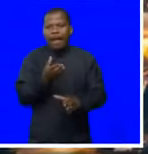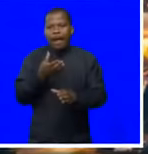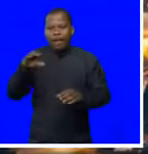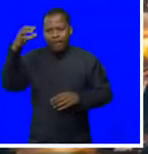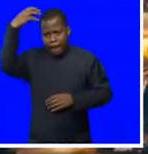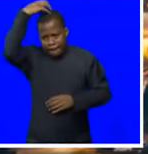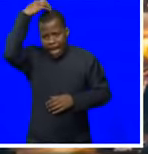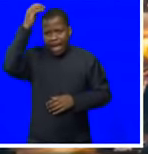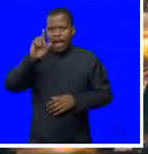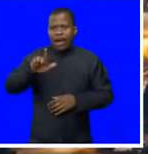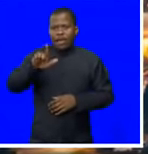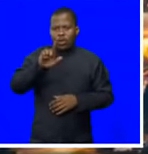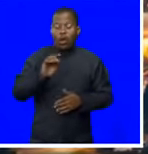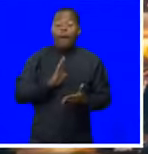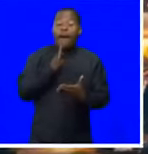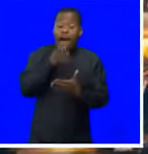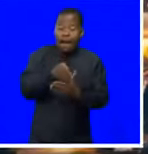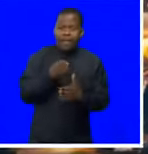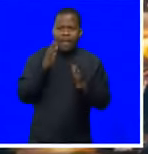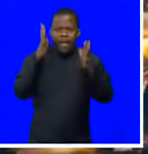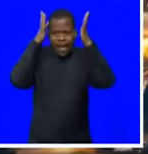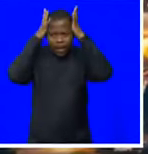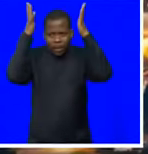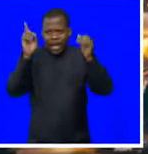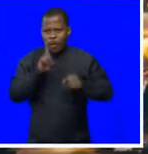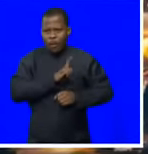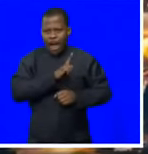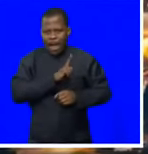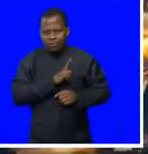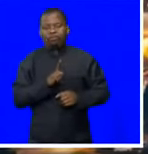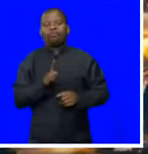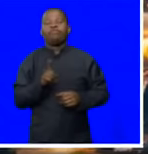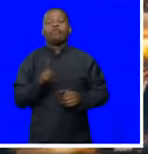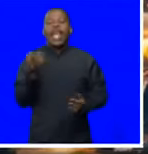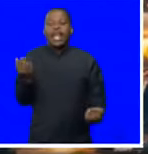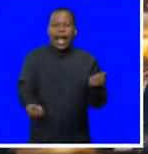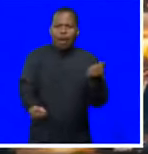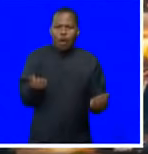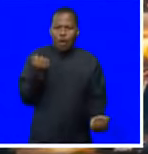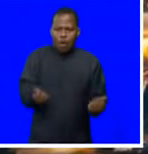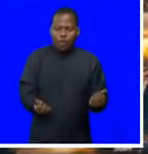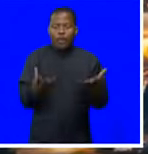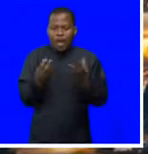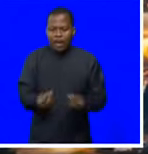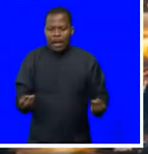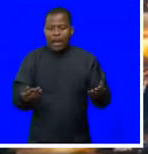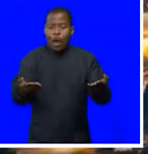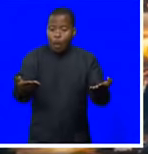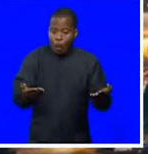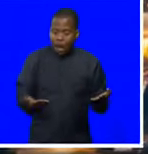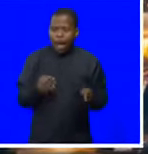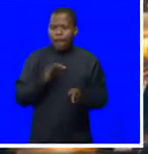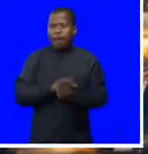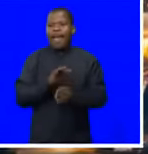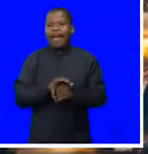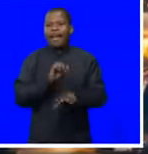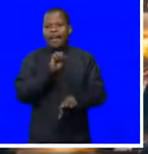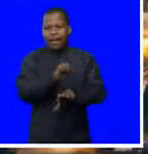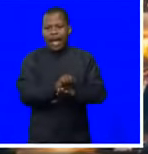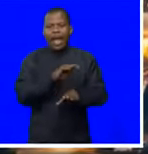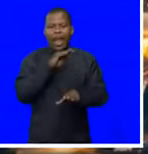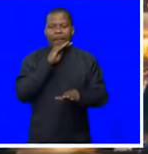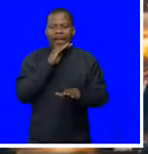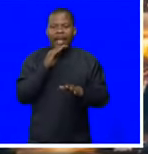Lito Funzaga Banding, a late in Langoti, the Tindaga, good see, Dingandolo Taguleli, Kubangle, Tolet, Mugalaga, Bandvana, Pecalitis, Natsigeti,